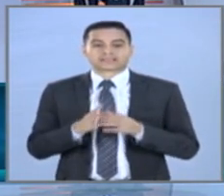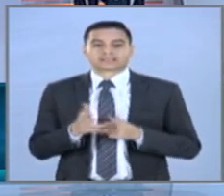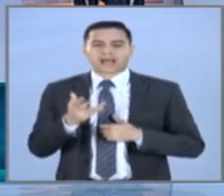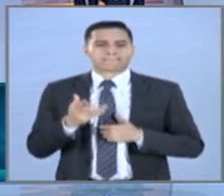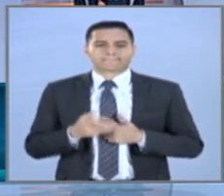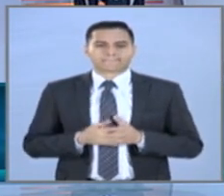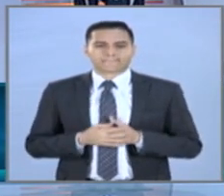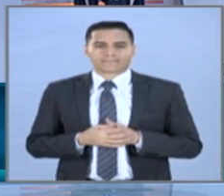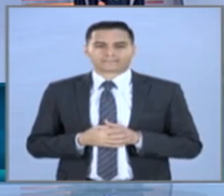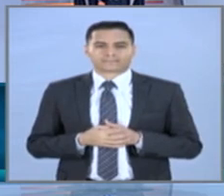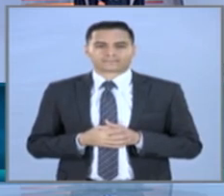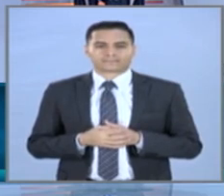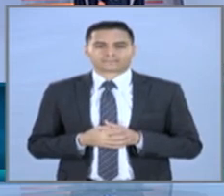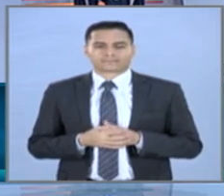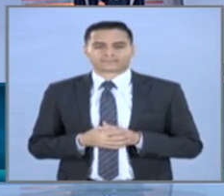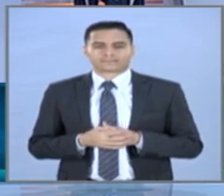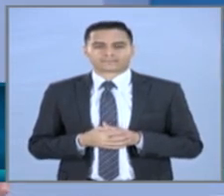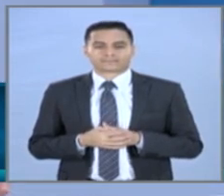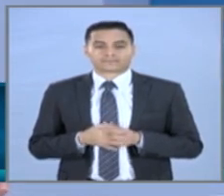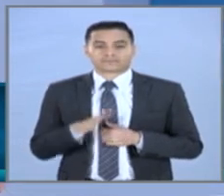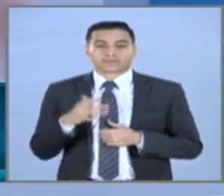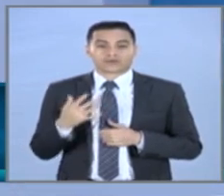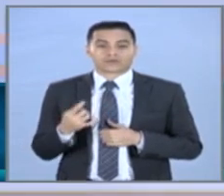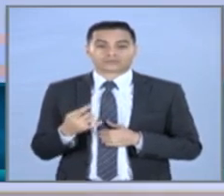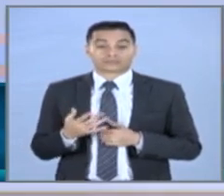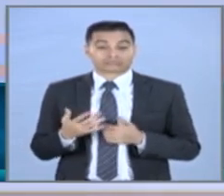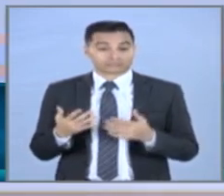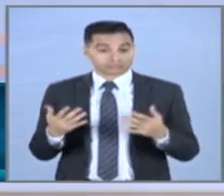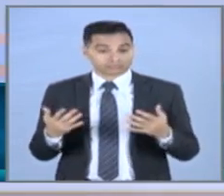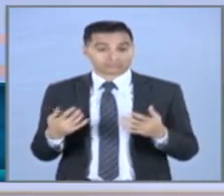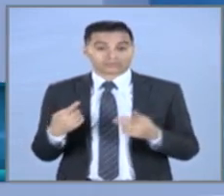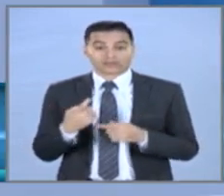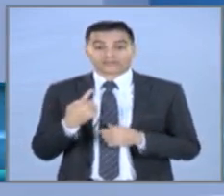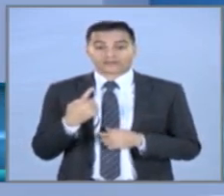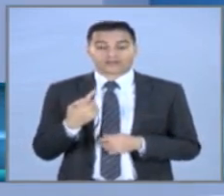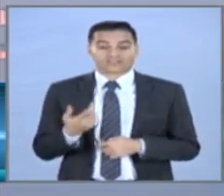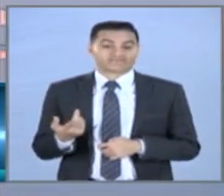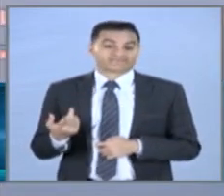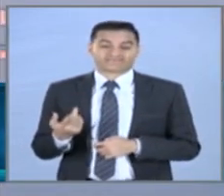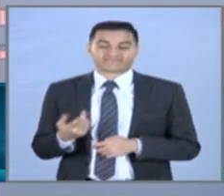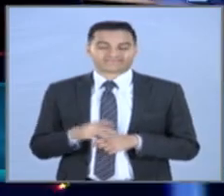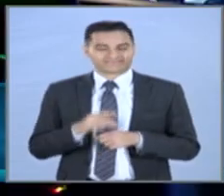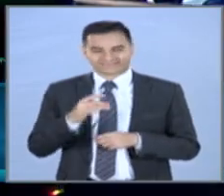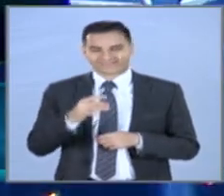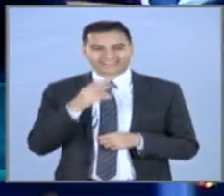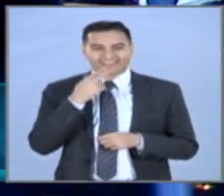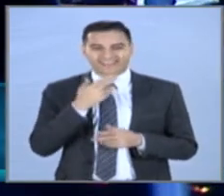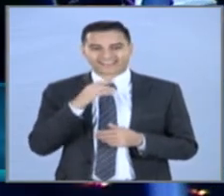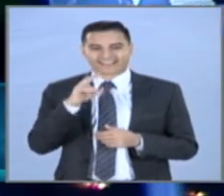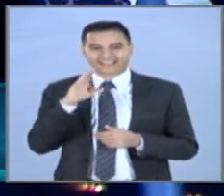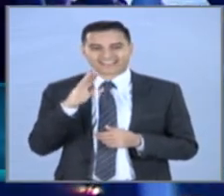50 يساوي كام؟ 110. الهدف الأول هاردك يا تسنيم،